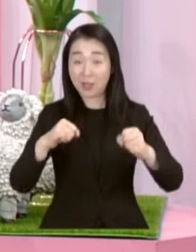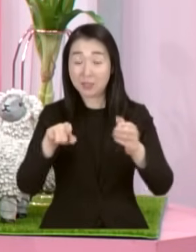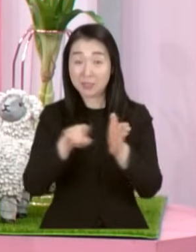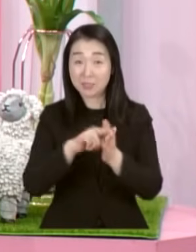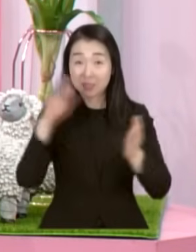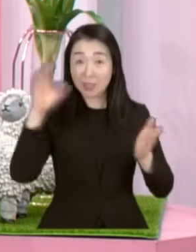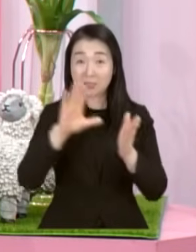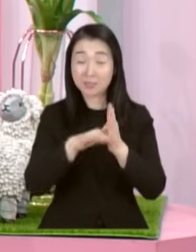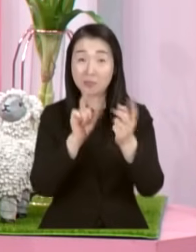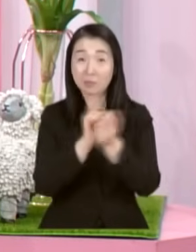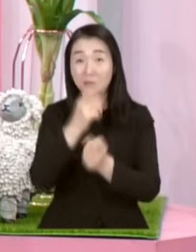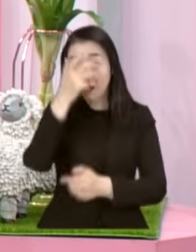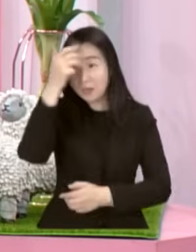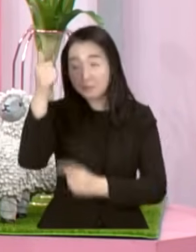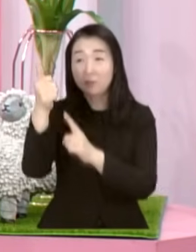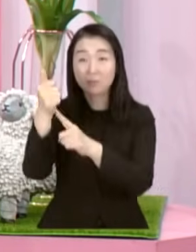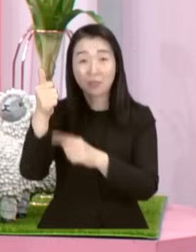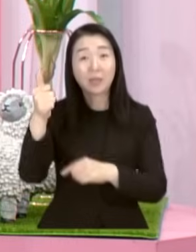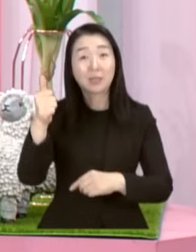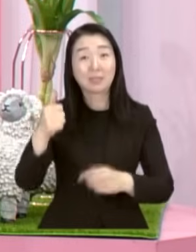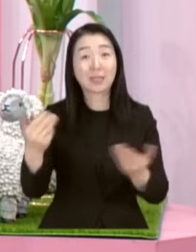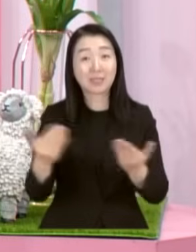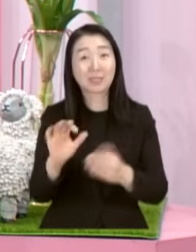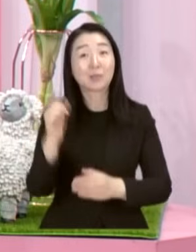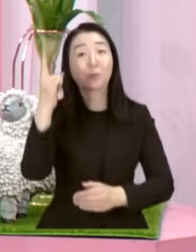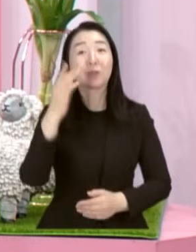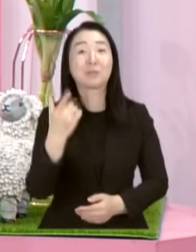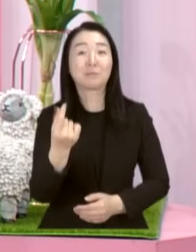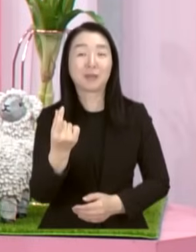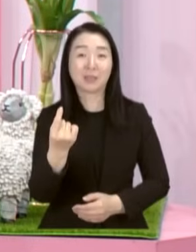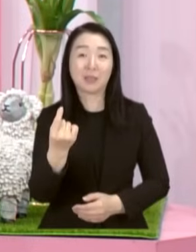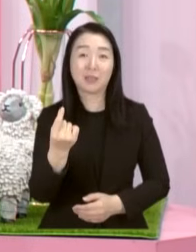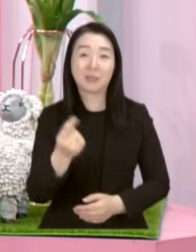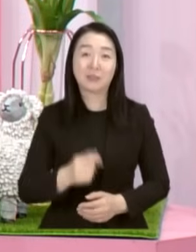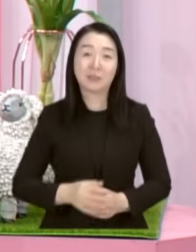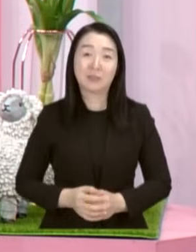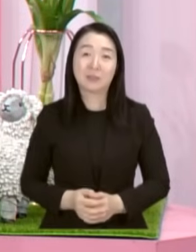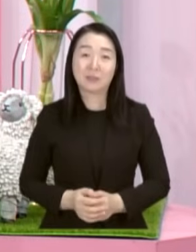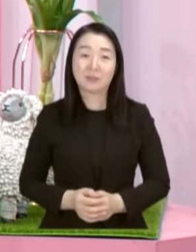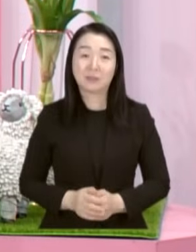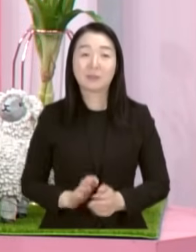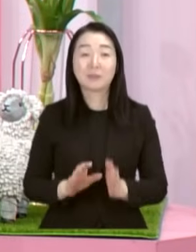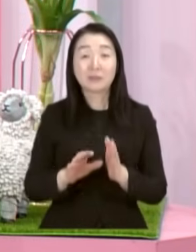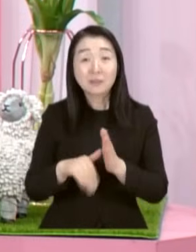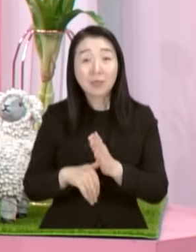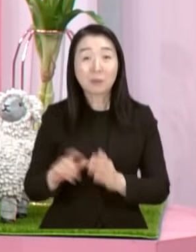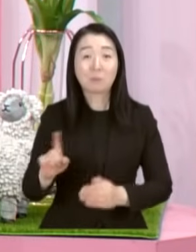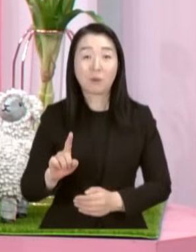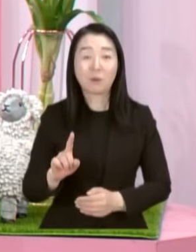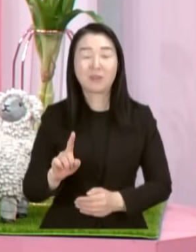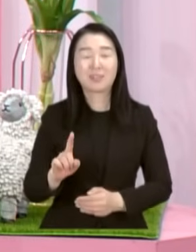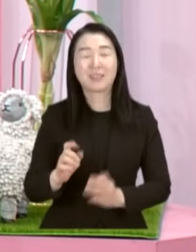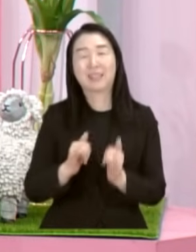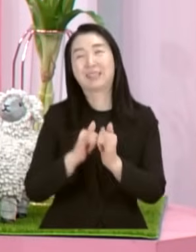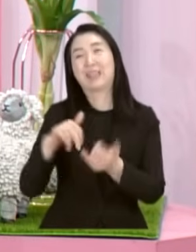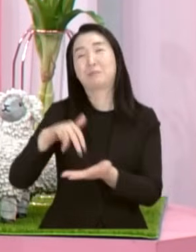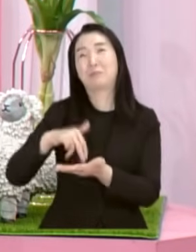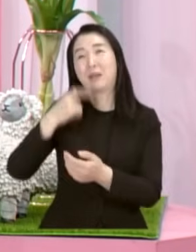때 만났던 할아버지가 저를 이걸 시작하게 한 동기는 맞는데 네, 네. 그때는 다분히